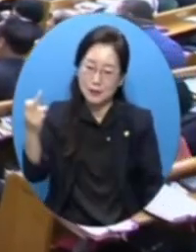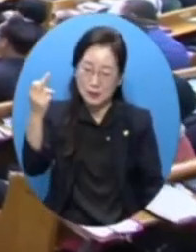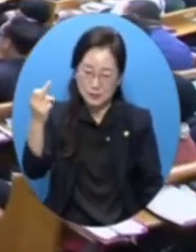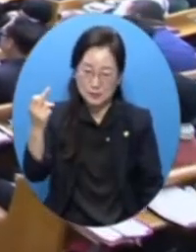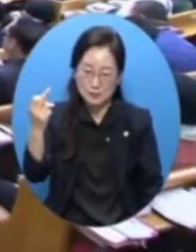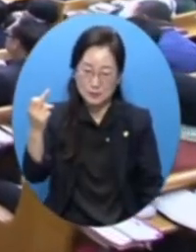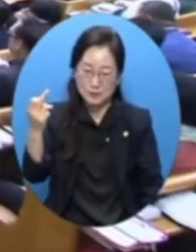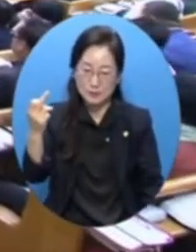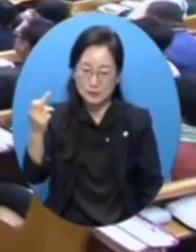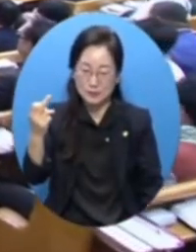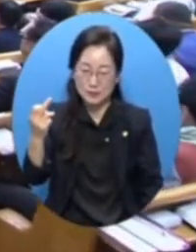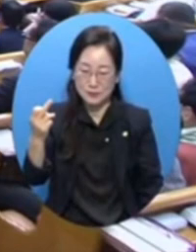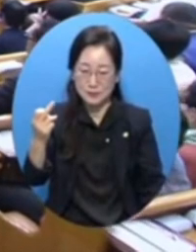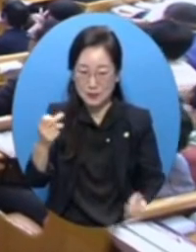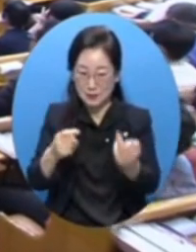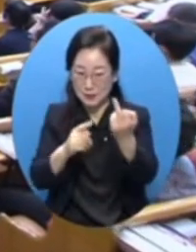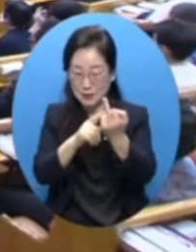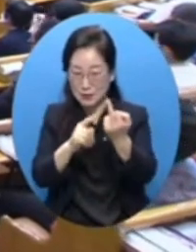공연히